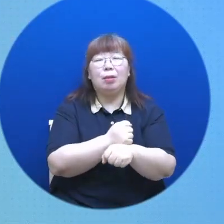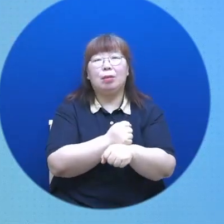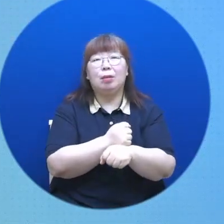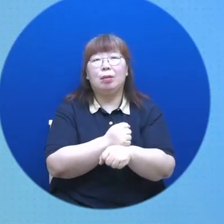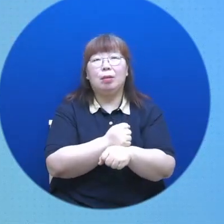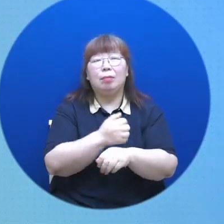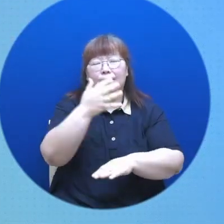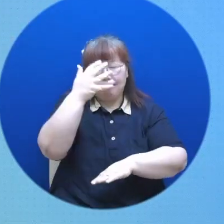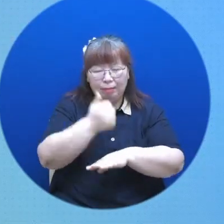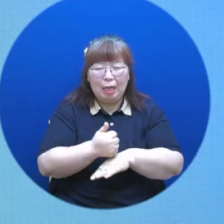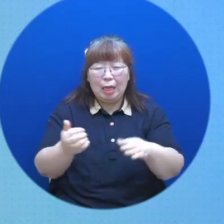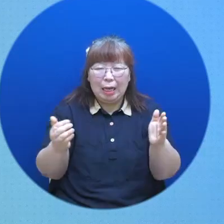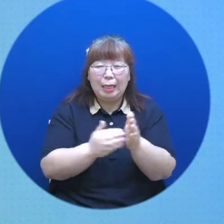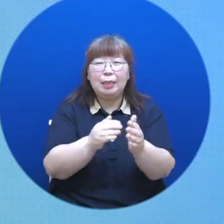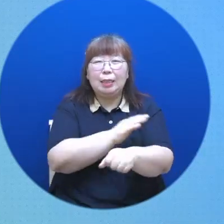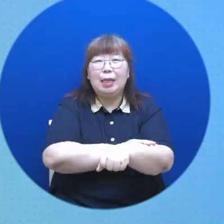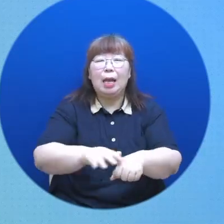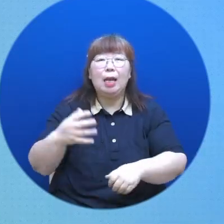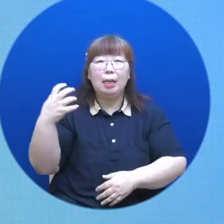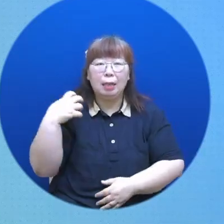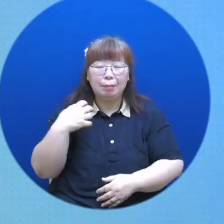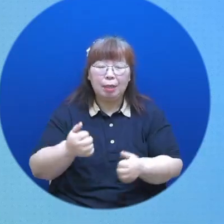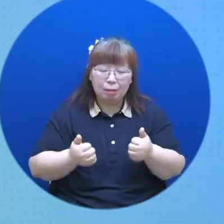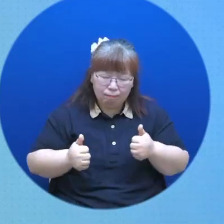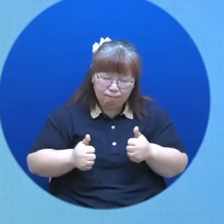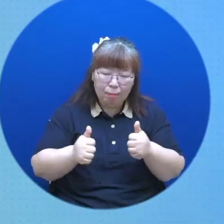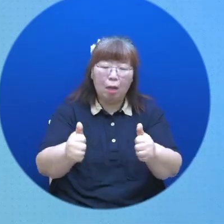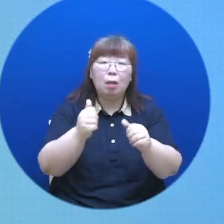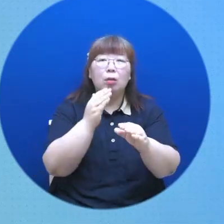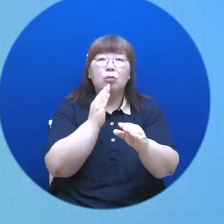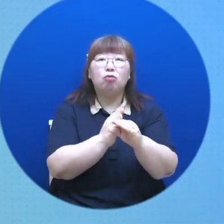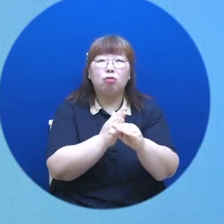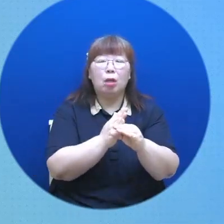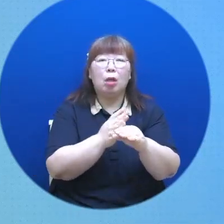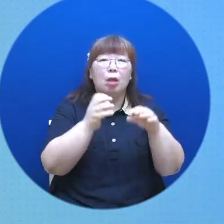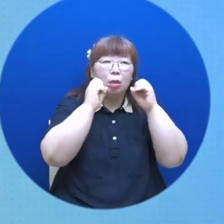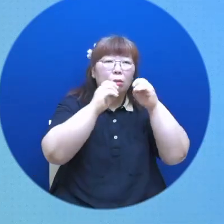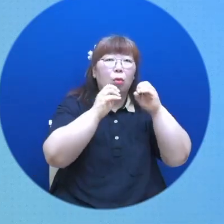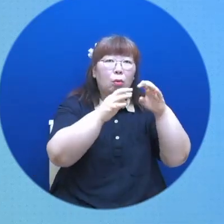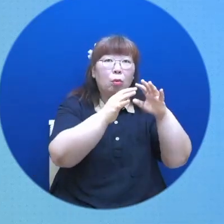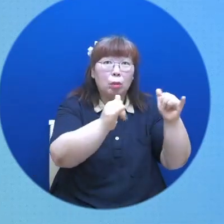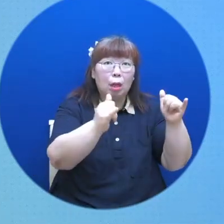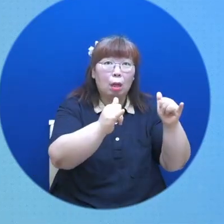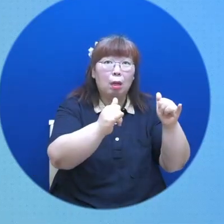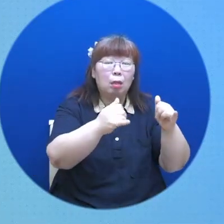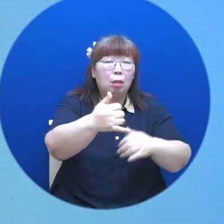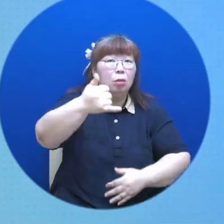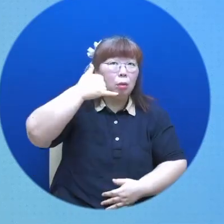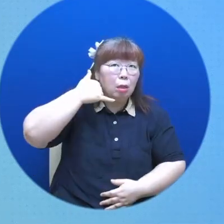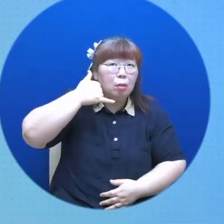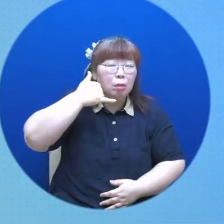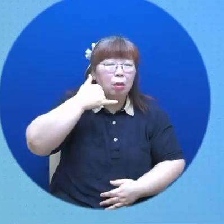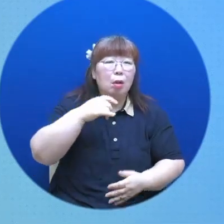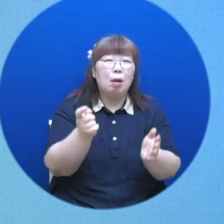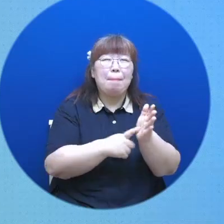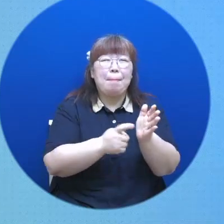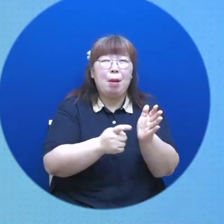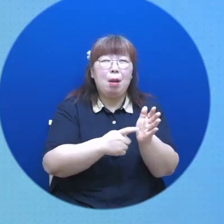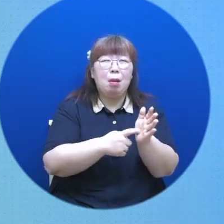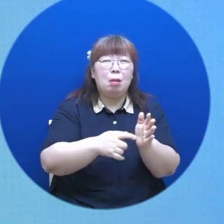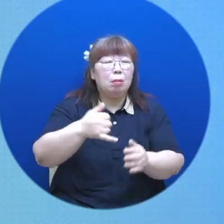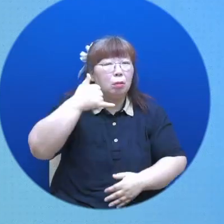끝까지 감당했어요. 그러던 어느 날 그 선교사님에게 전화가 걸려왔어요. 급한 일이니까 빨리